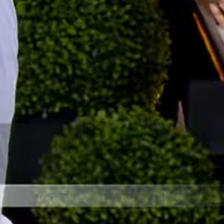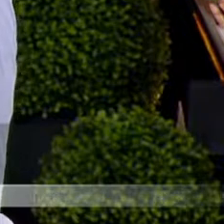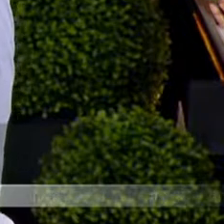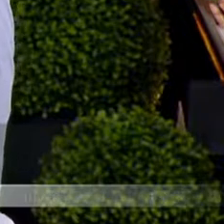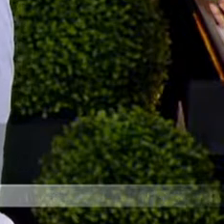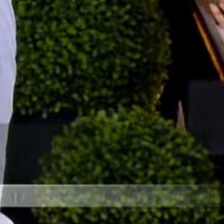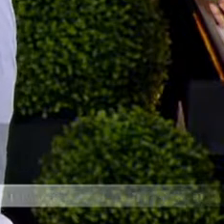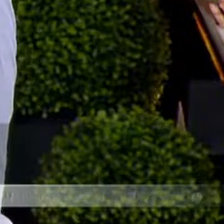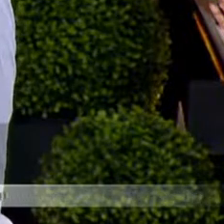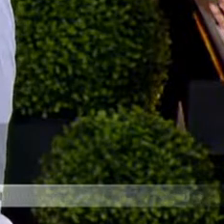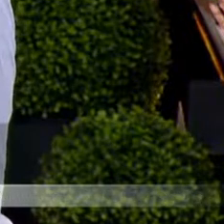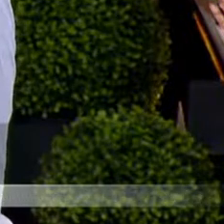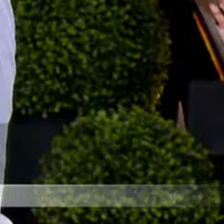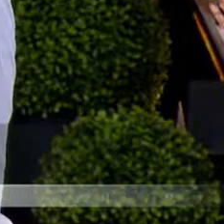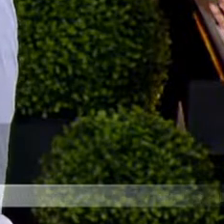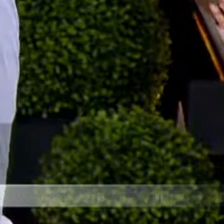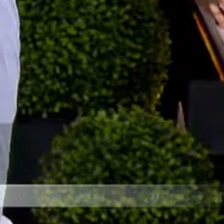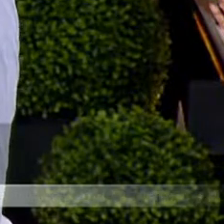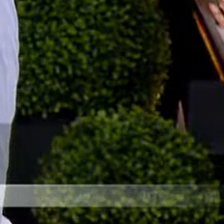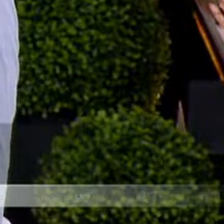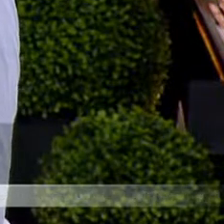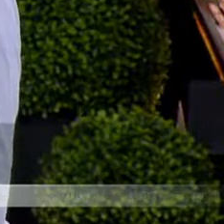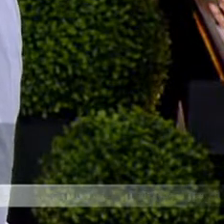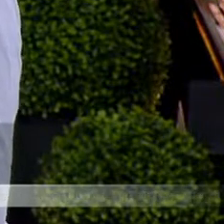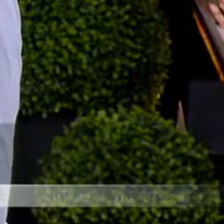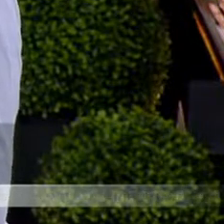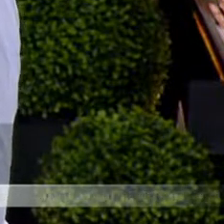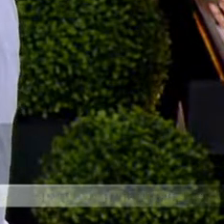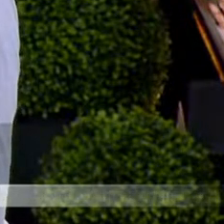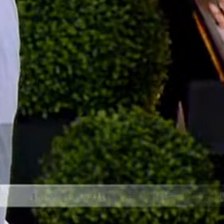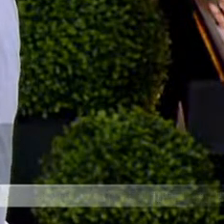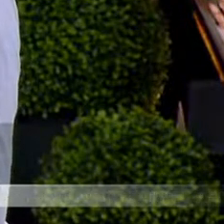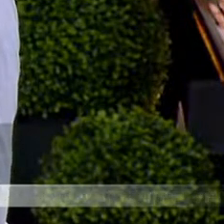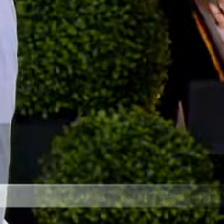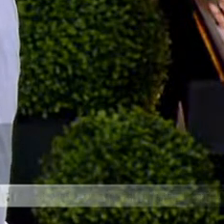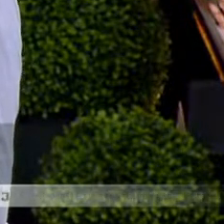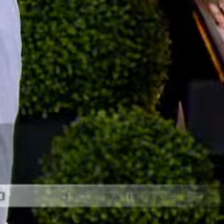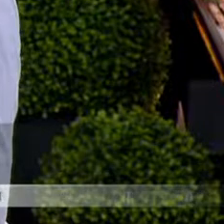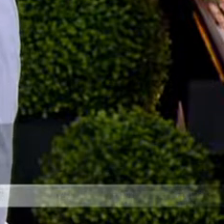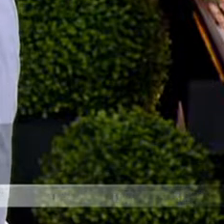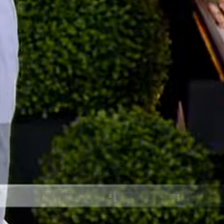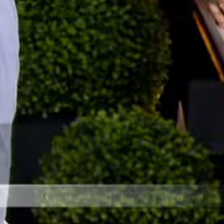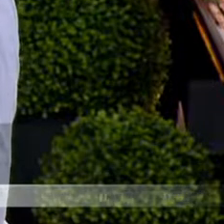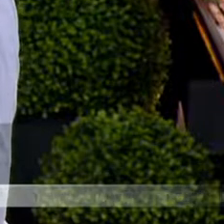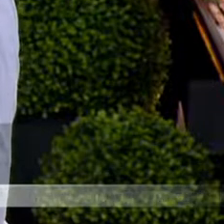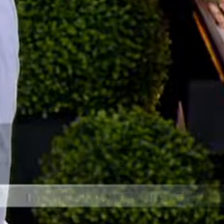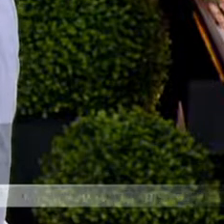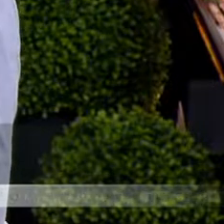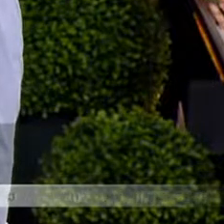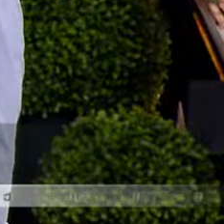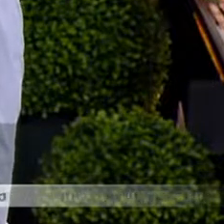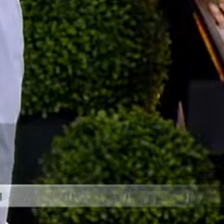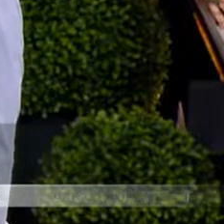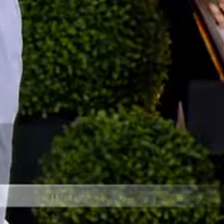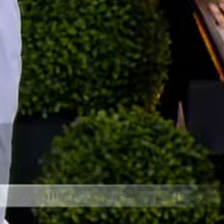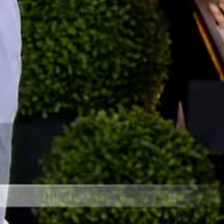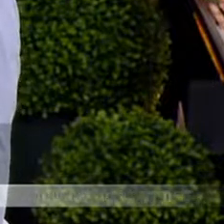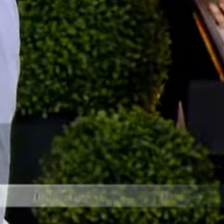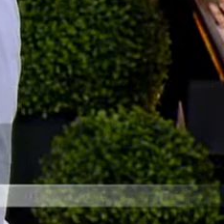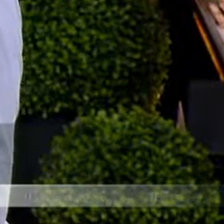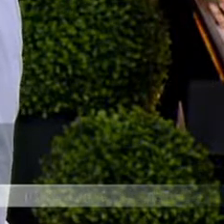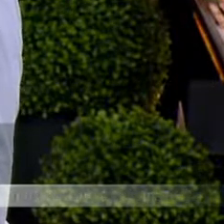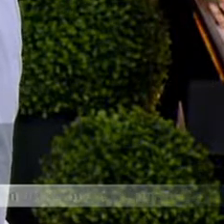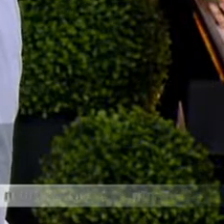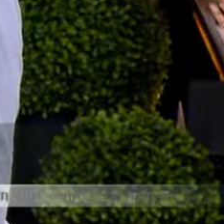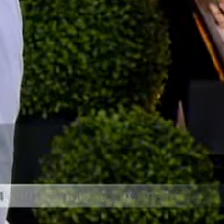ნებისმიერი სპეციალობის, თუნდაც სასწრაფო დახმარების ექიმი, რატომღაც უარს ეუბნება პაციენტს, რომ ეს წამალი მას იმ მომენტში გაუკეთოს.